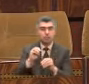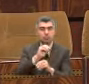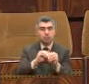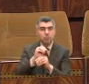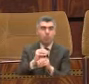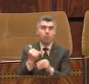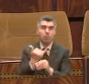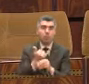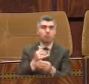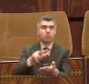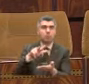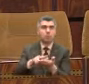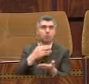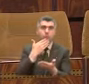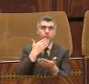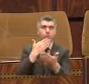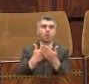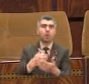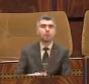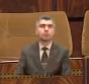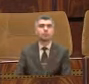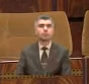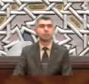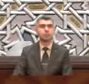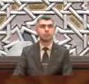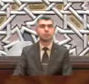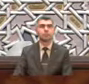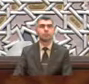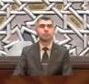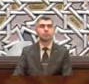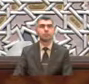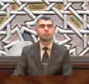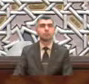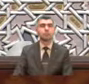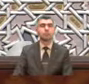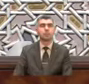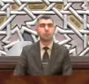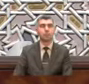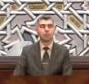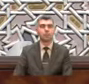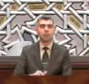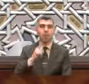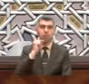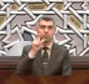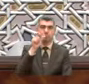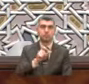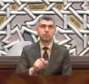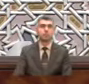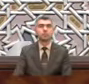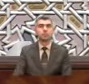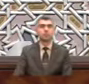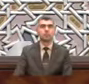لم تفعل؟ وشكرا. شكرا السيدة النائبة المحترمة. الكلمة لكم السيد نائب محترم.